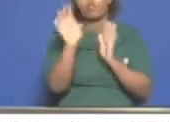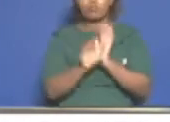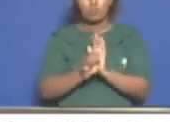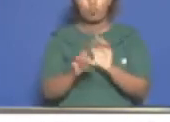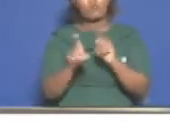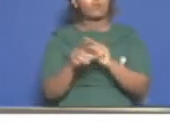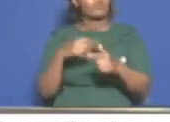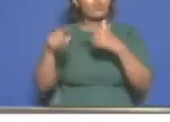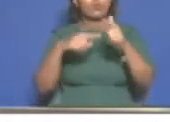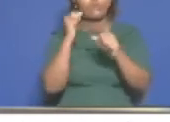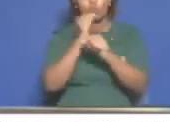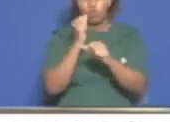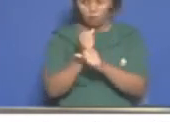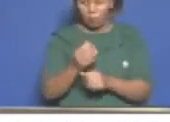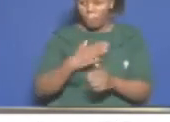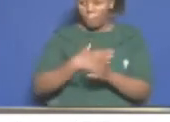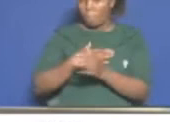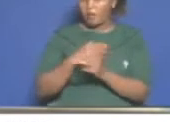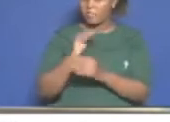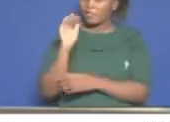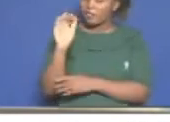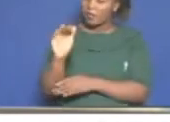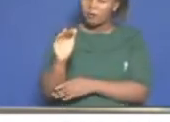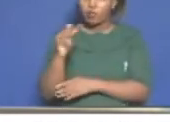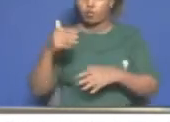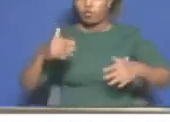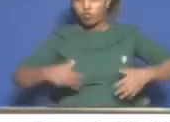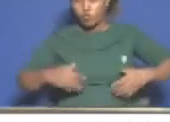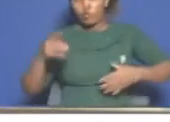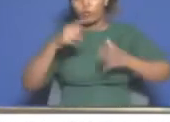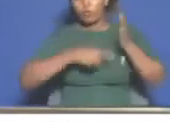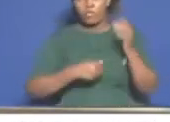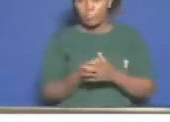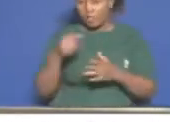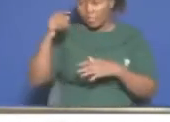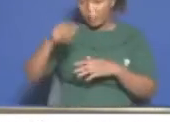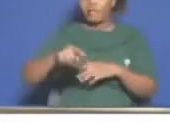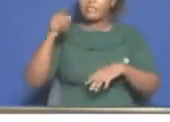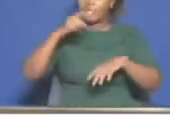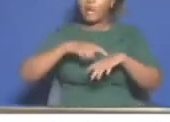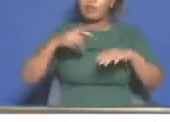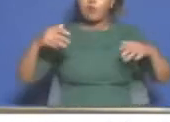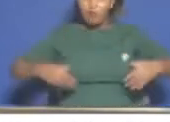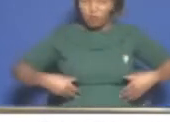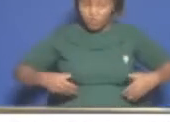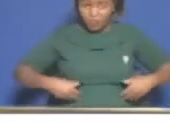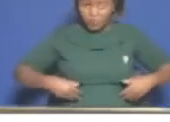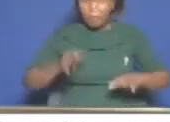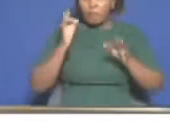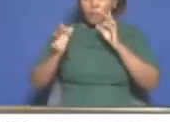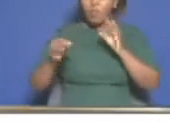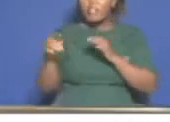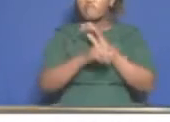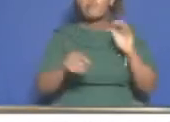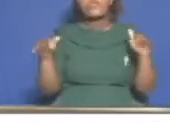Na wosia wangu kwa vijana wenzangu ni kwamba wakati huu ndio wakati wetu, na tukiweza kungojea wakati mwingine